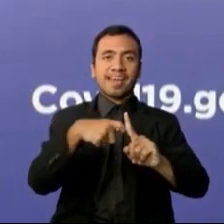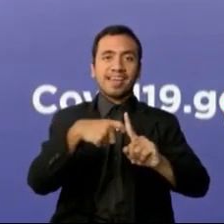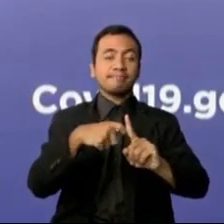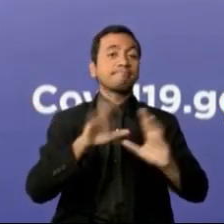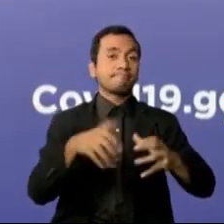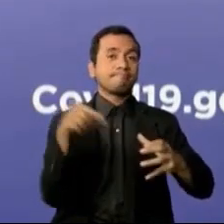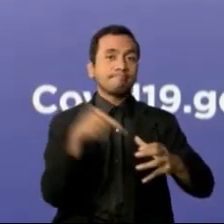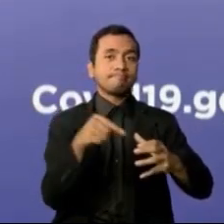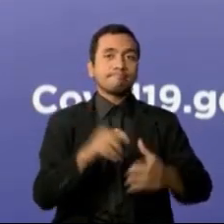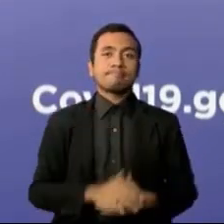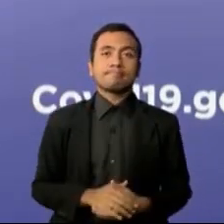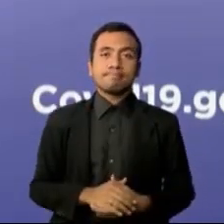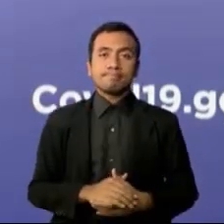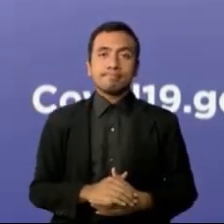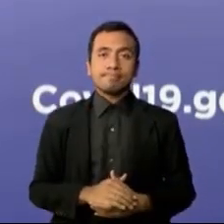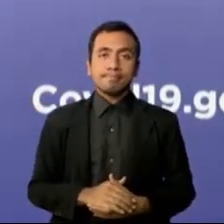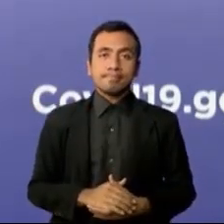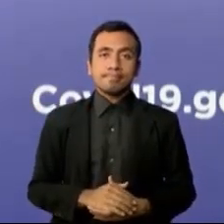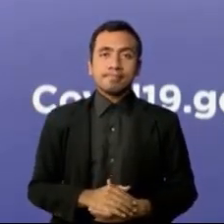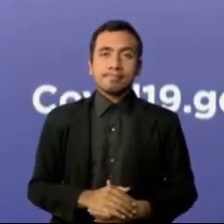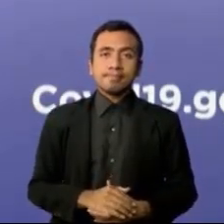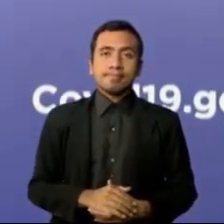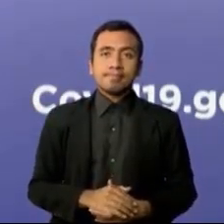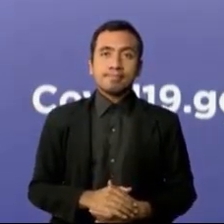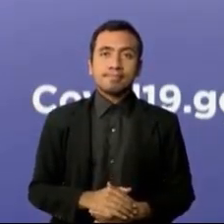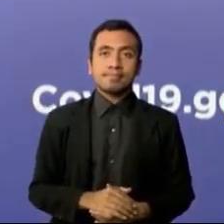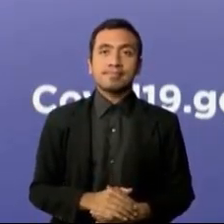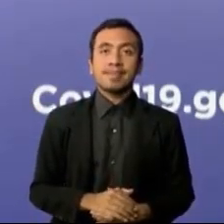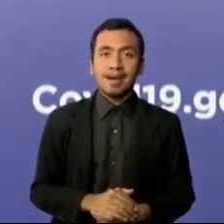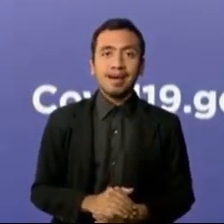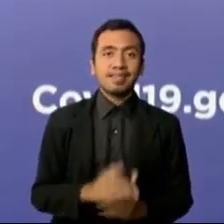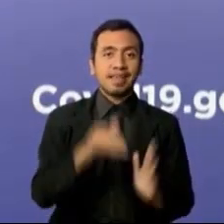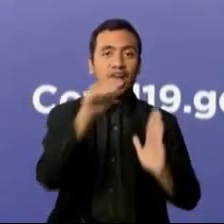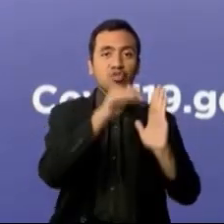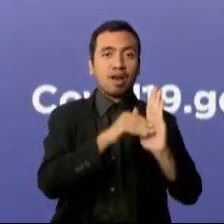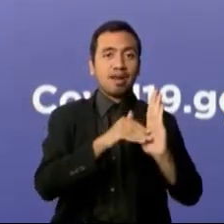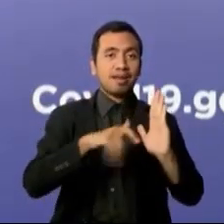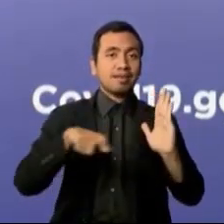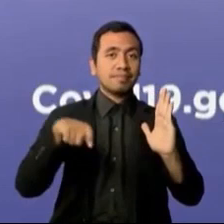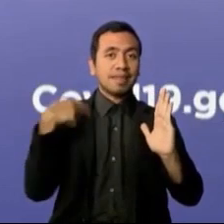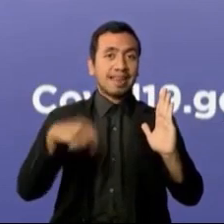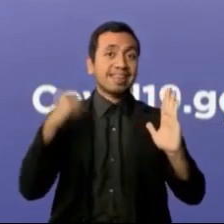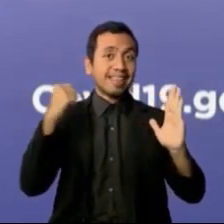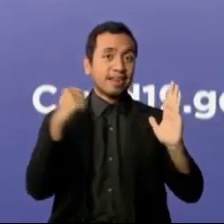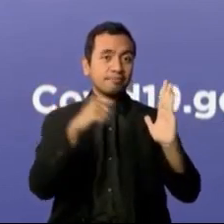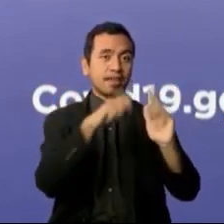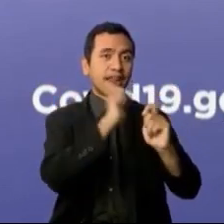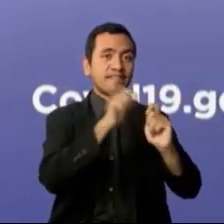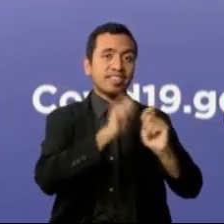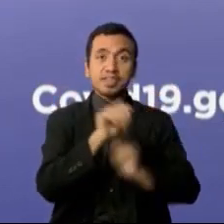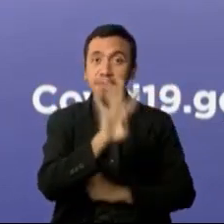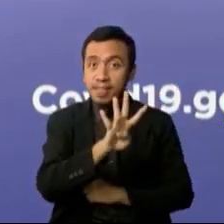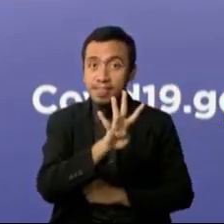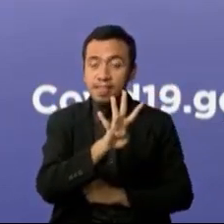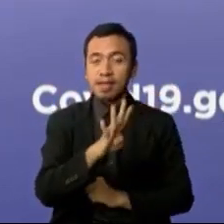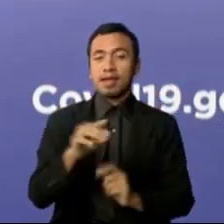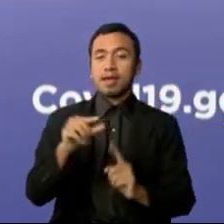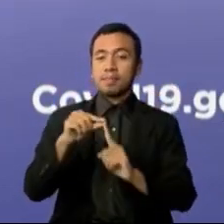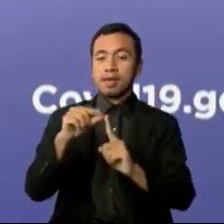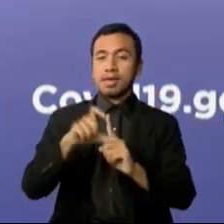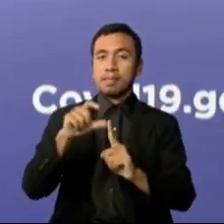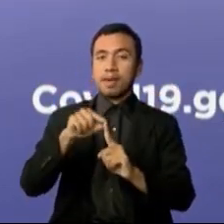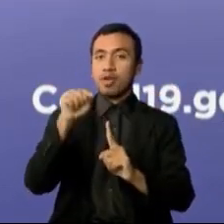kalau kita lihat pada revisi keempat maka semua kasus PDB adalah